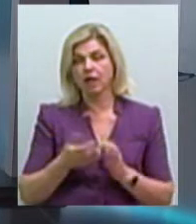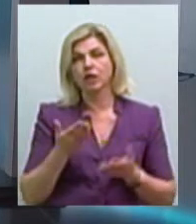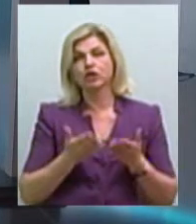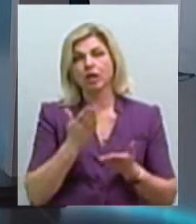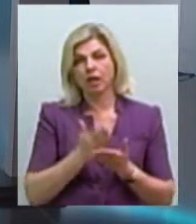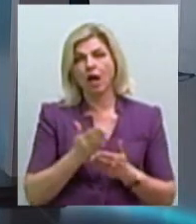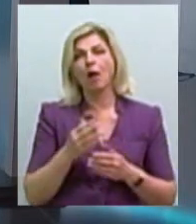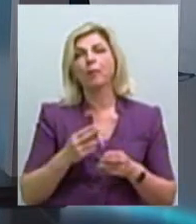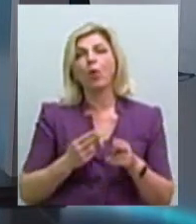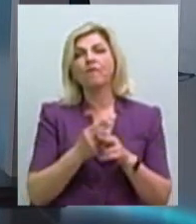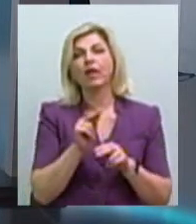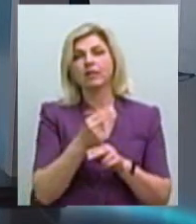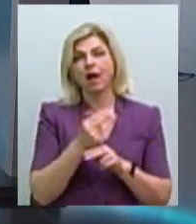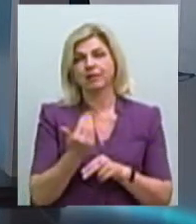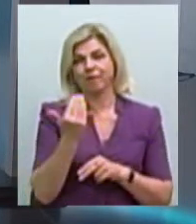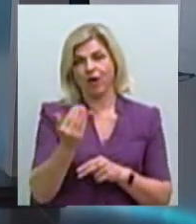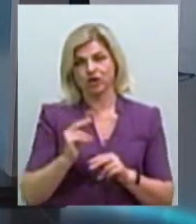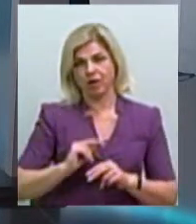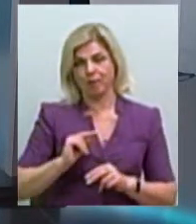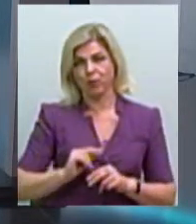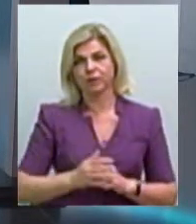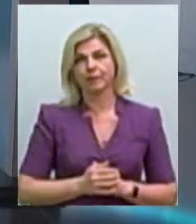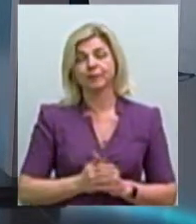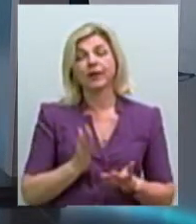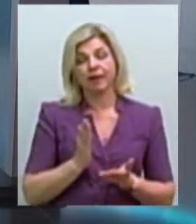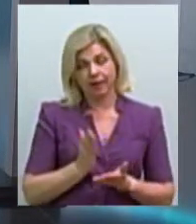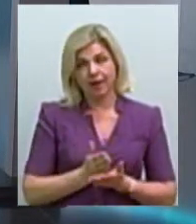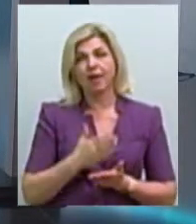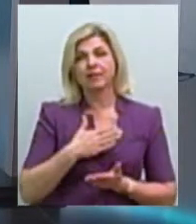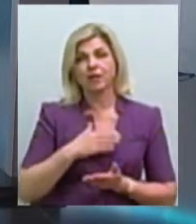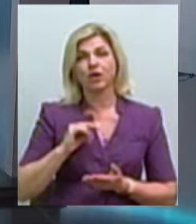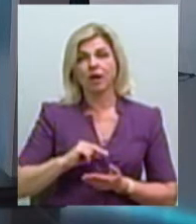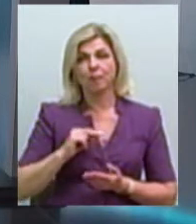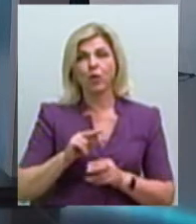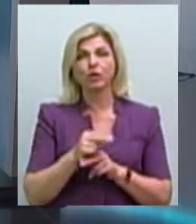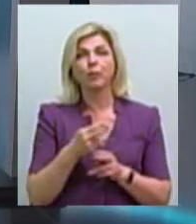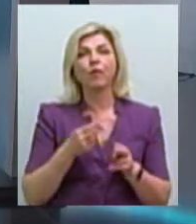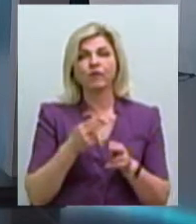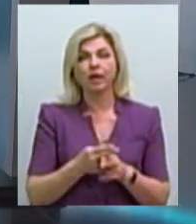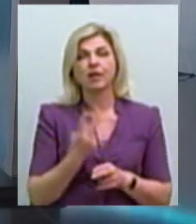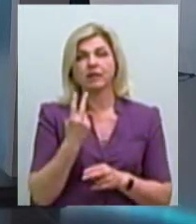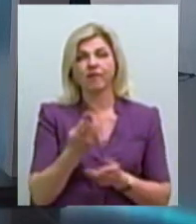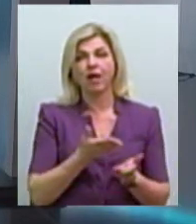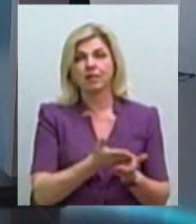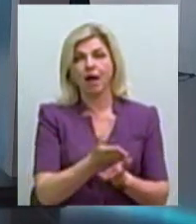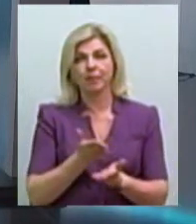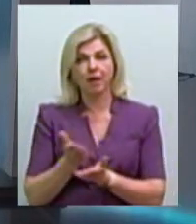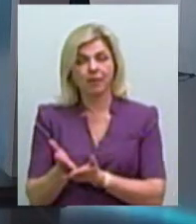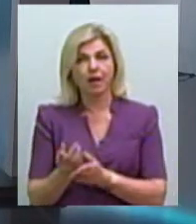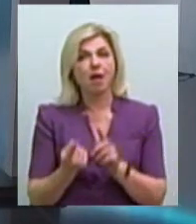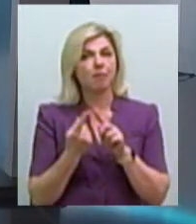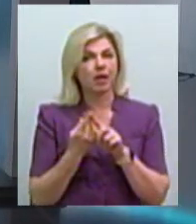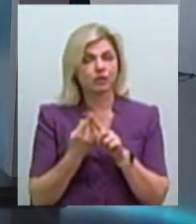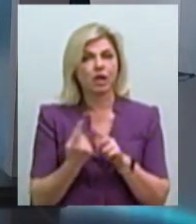у вашій діяльності? У нас так само існує профілактика, і ми її будуємо двома напрямками. По-перше, у